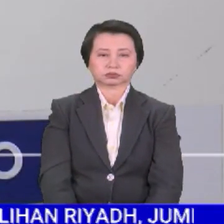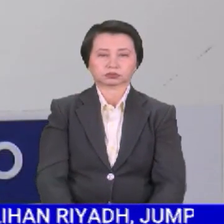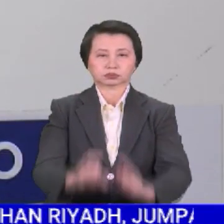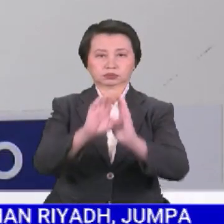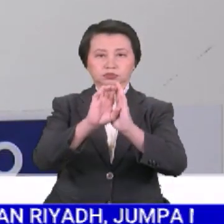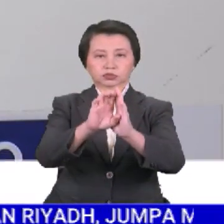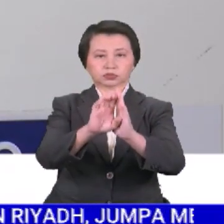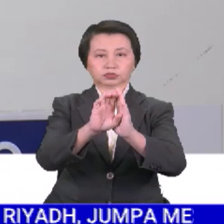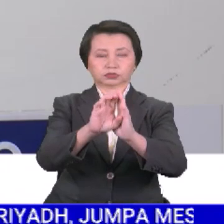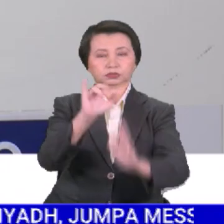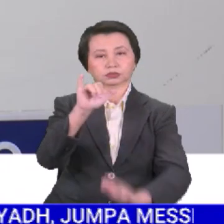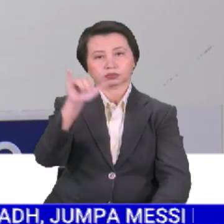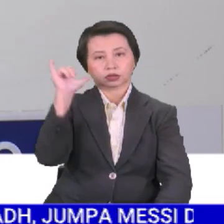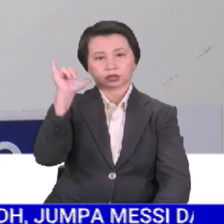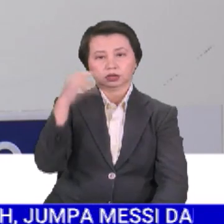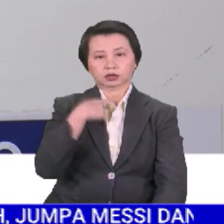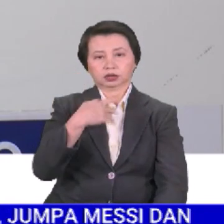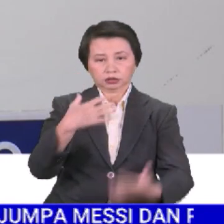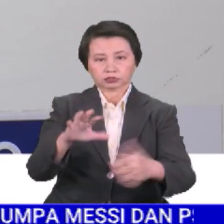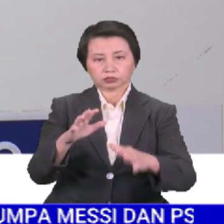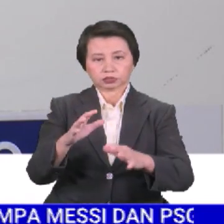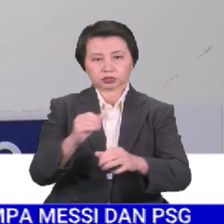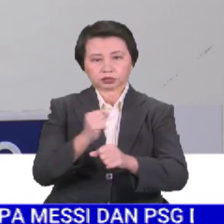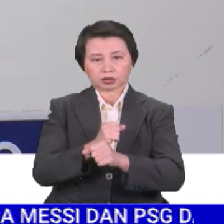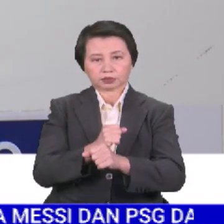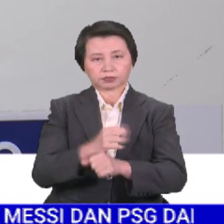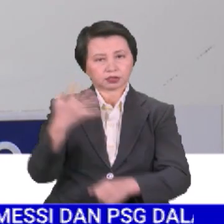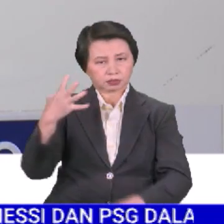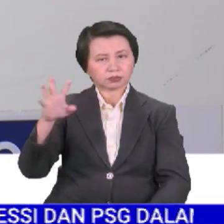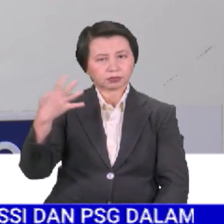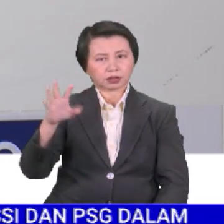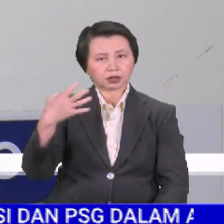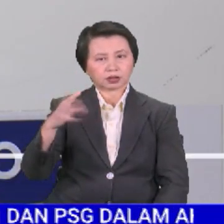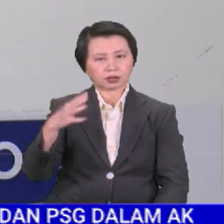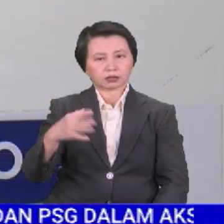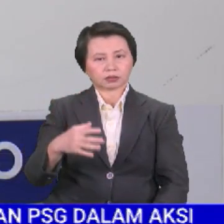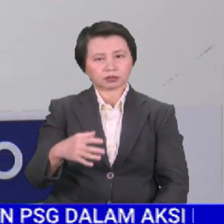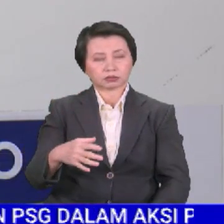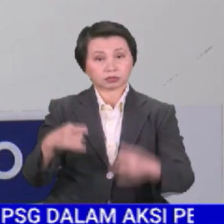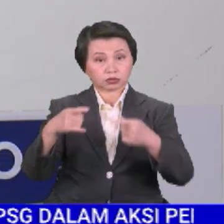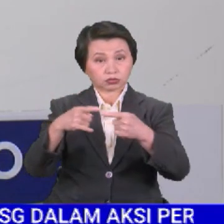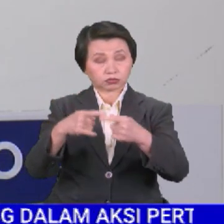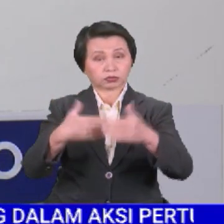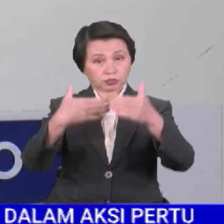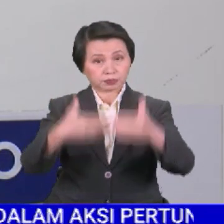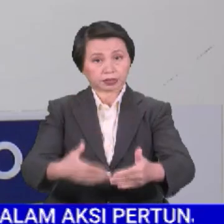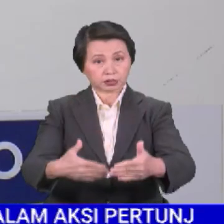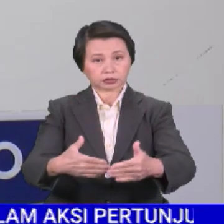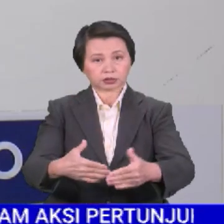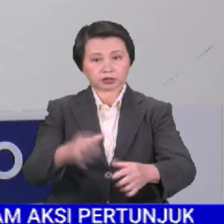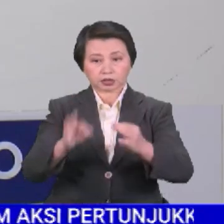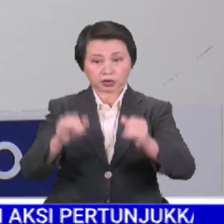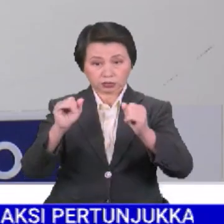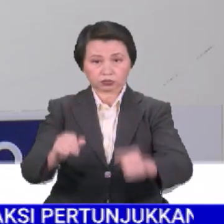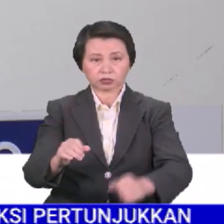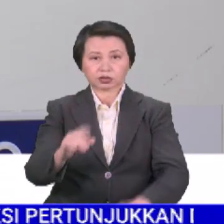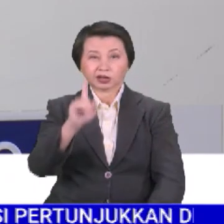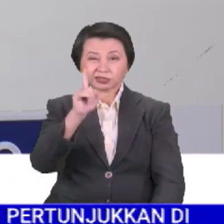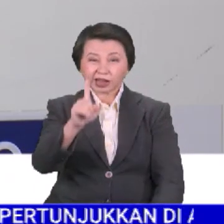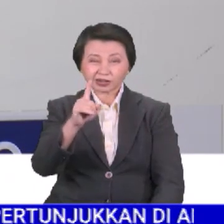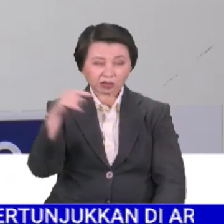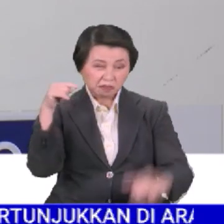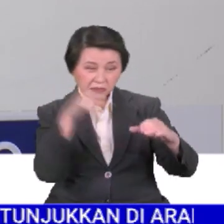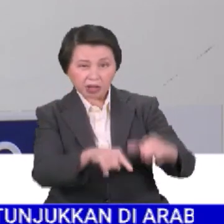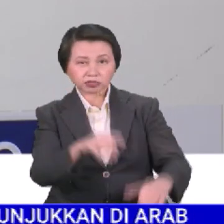Contoh kita semalam, kita telah dapat hampir 14 penalti, sudut penalti. Tapi kalau boleh katakan, satu pun tak